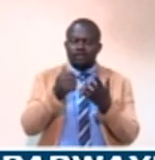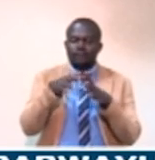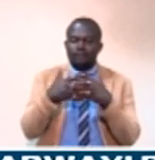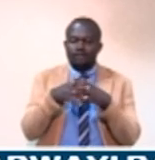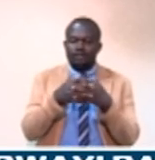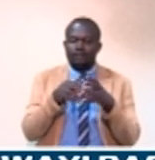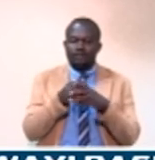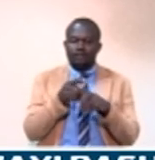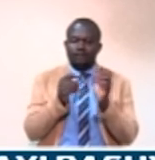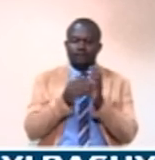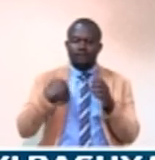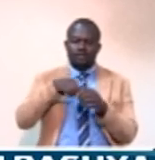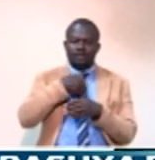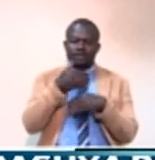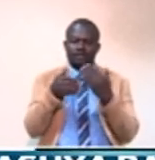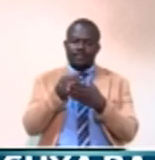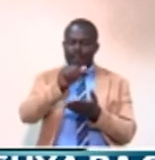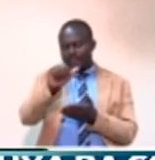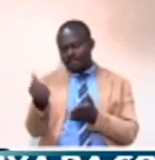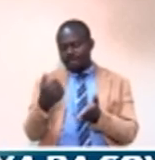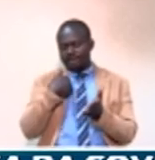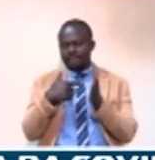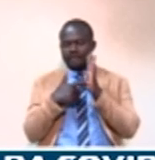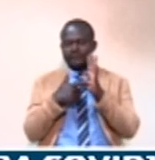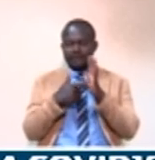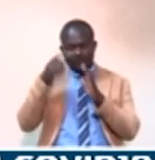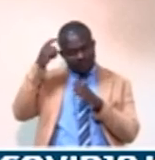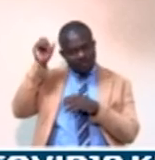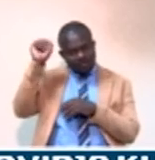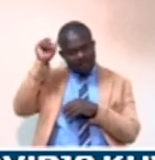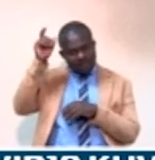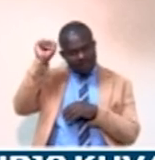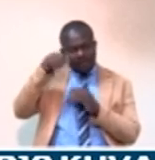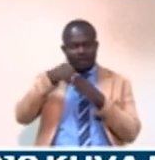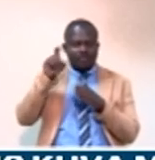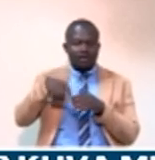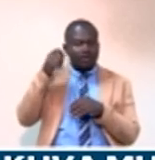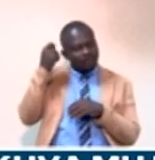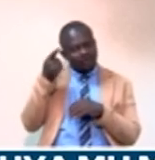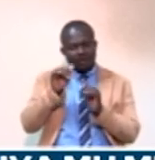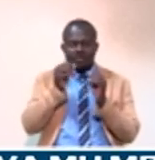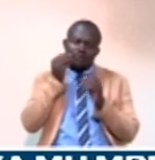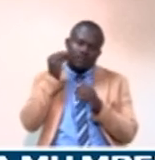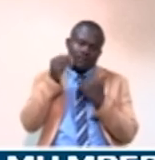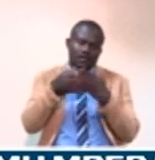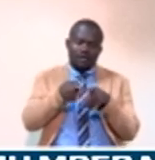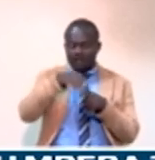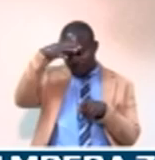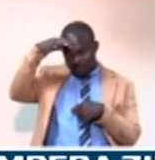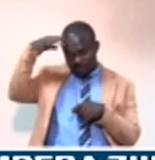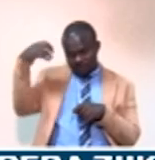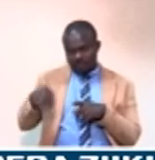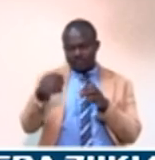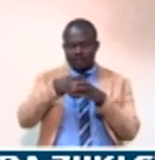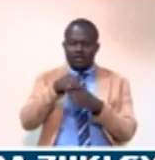zo guhumeka. Ariko dufite n'abandi bafite n'ibyo bimenyetso, umutwe ukamurya cyane, akumva ko kuguma mu rugo mbeska bisa nk'aho bigoye, akaba yaza